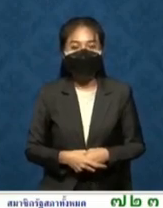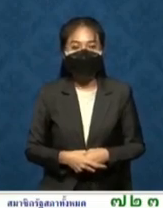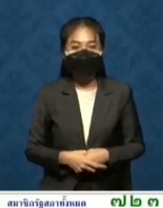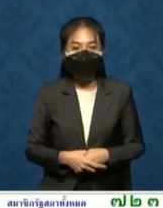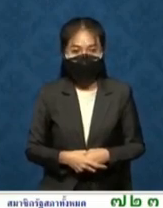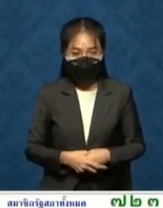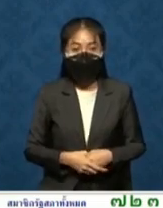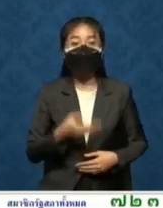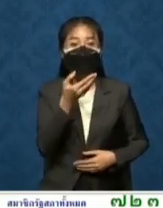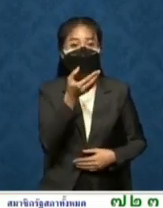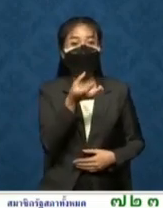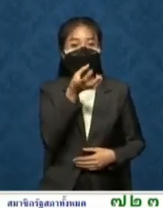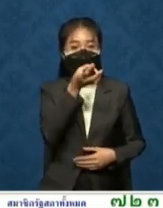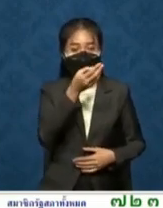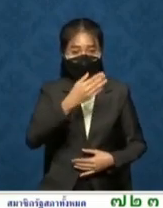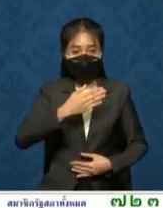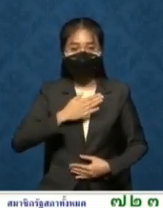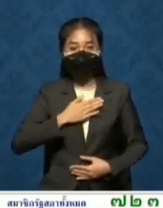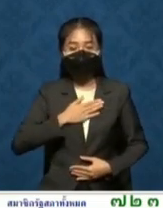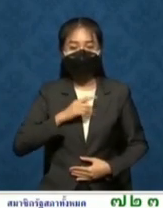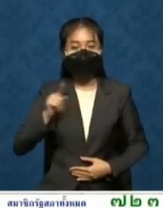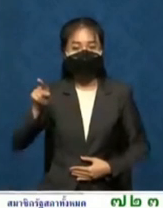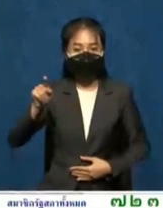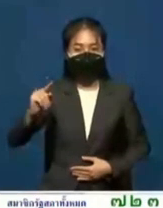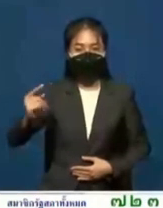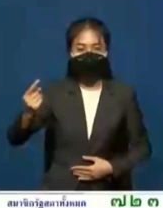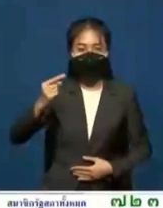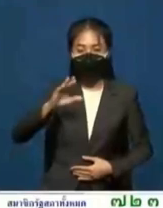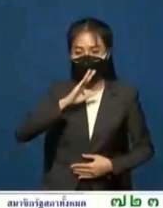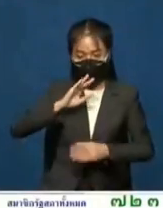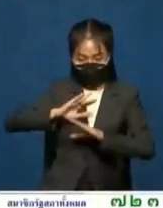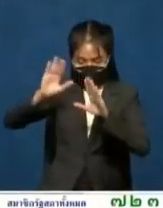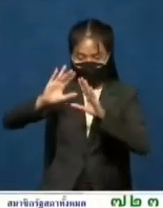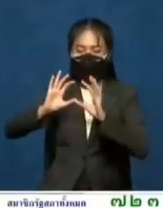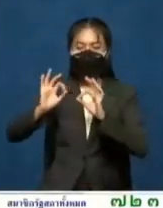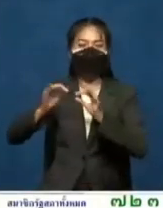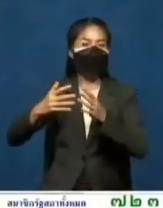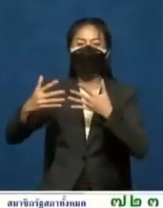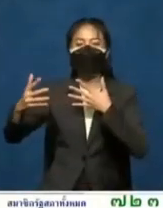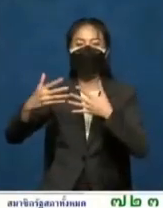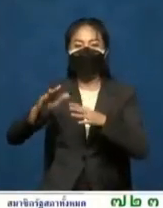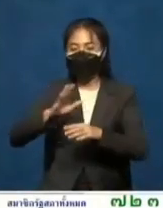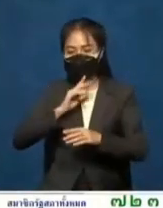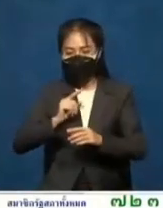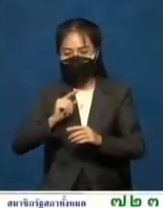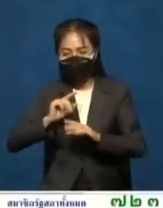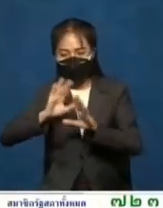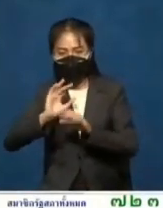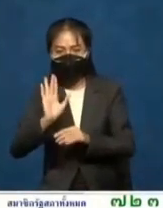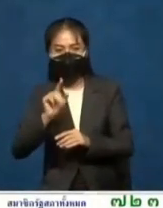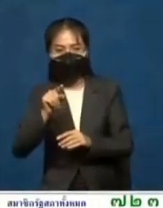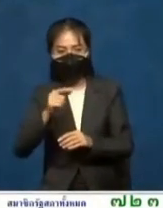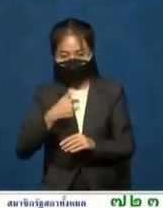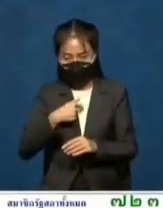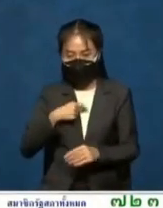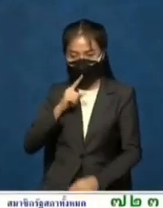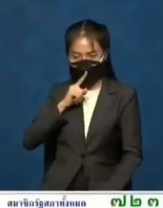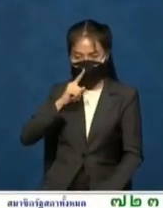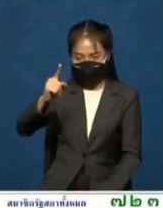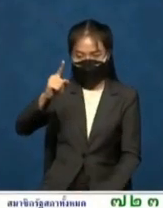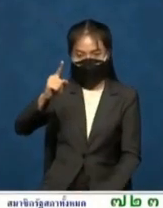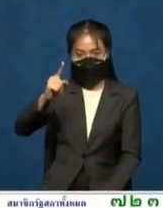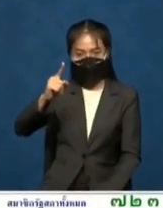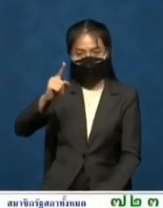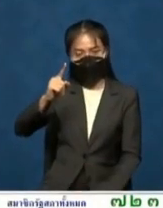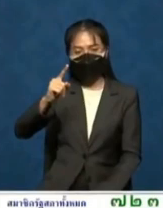ขอชี้แจงอย่างนี้นะครับว่าผู้ประท้วงเนี่ยถ้าถอนแล้วก็แล้วไปแต่ถ้าไม่ถอนเนี่ยจะดำเนินคดีเพ